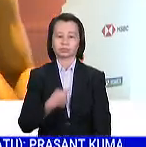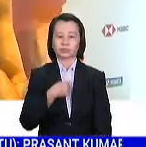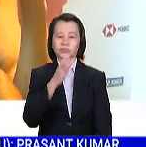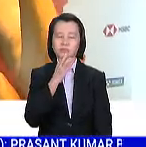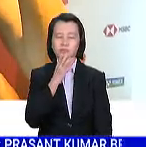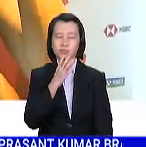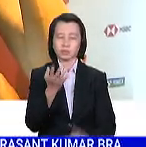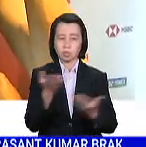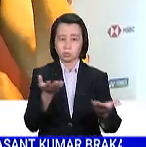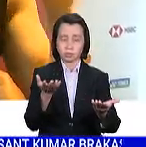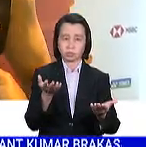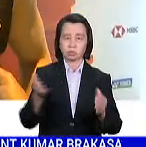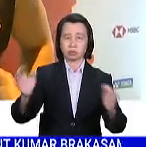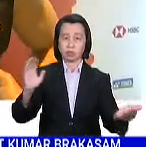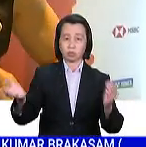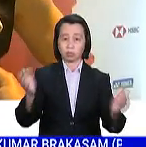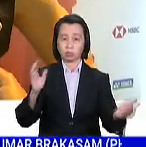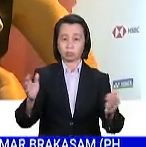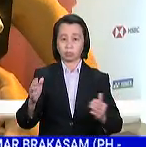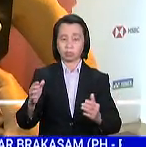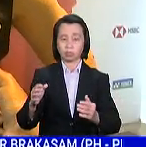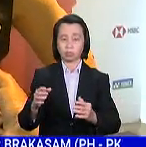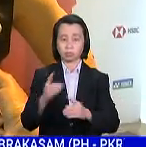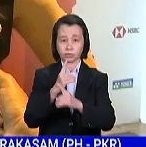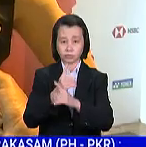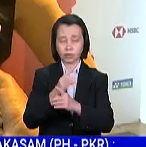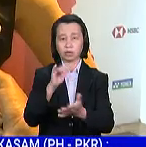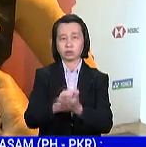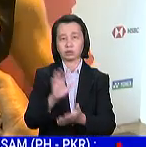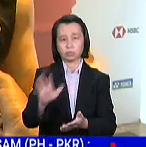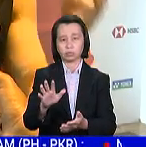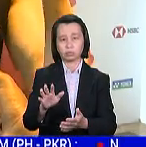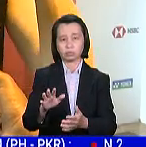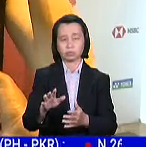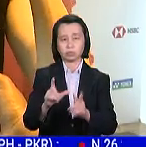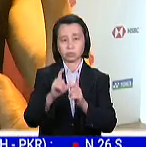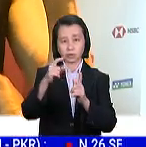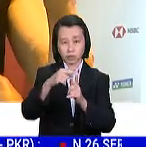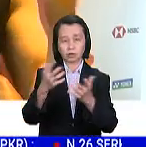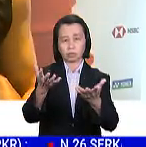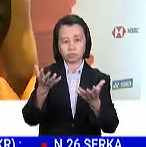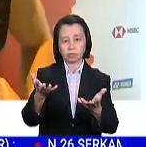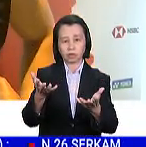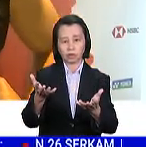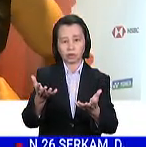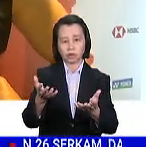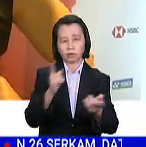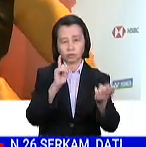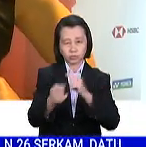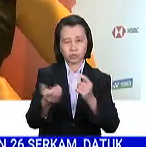shuttle pun compare dengan Europe pun different, so itu tiga pun tukar